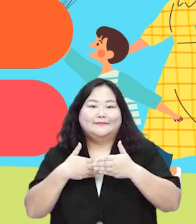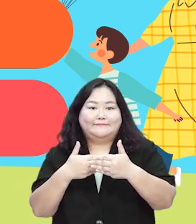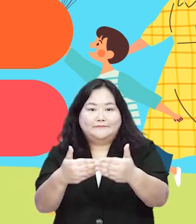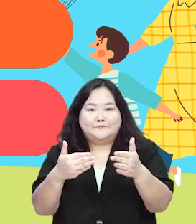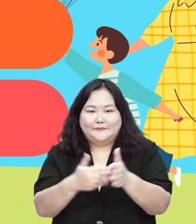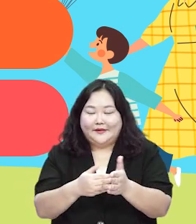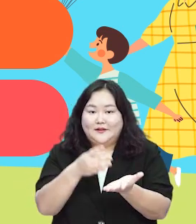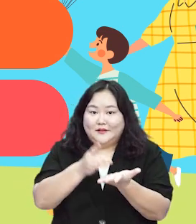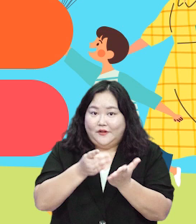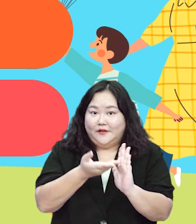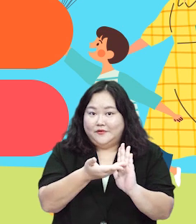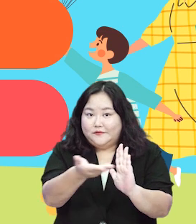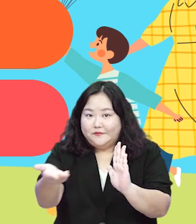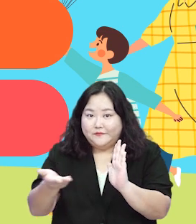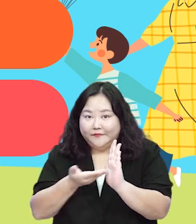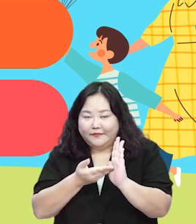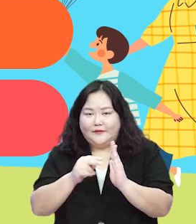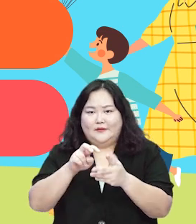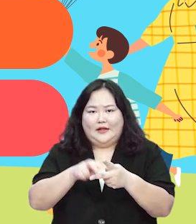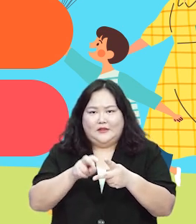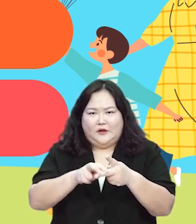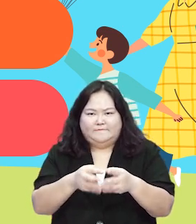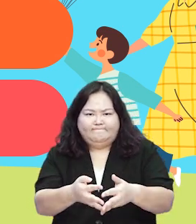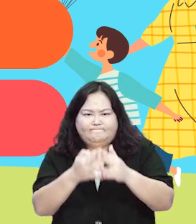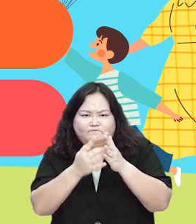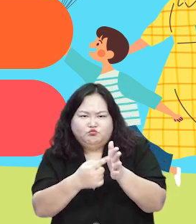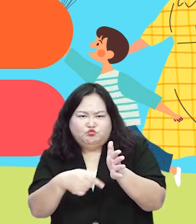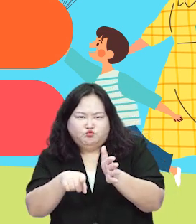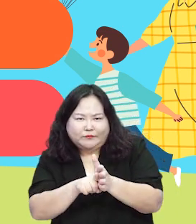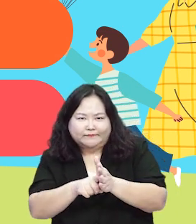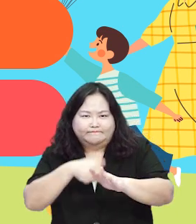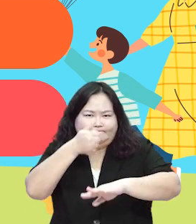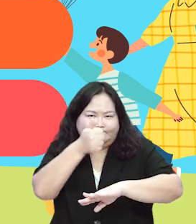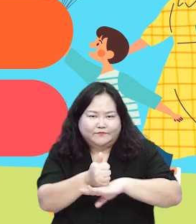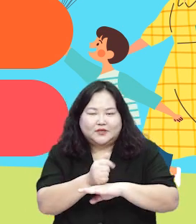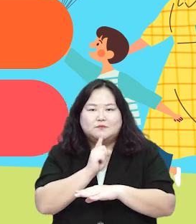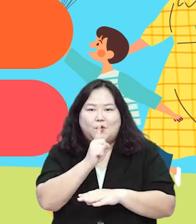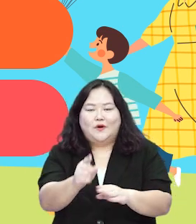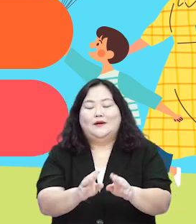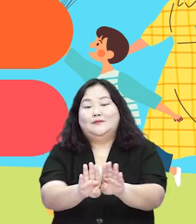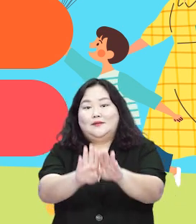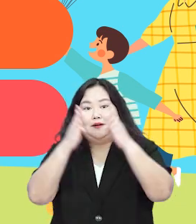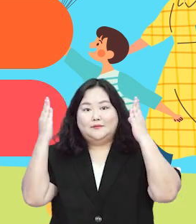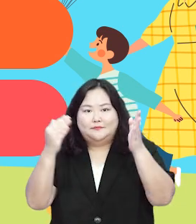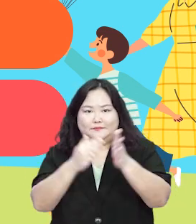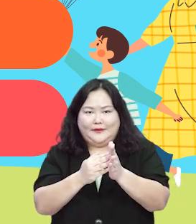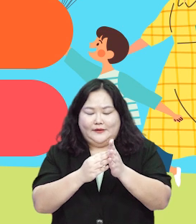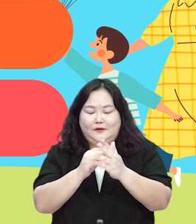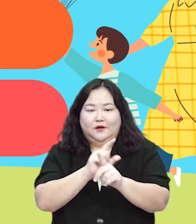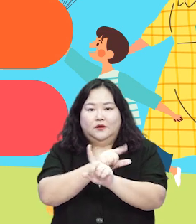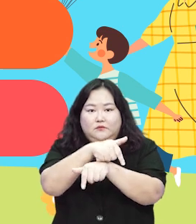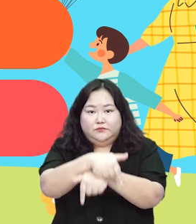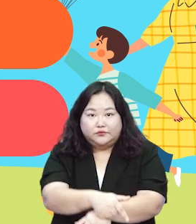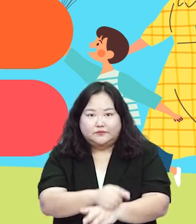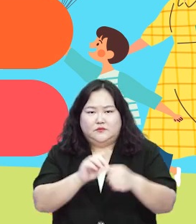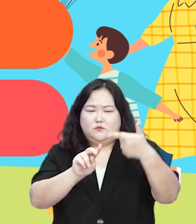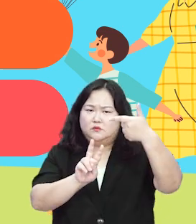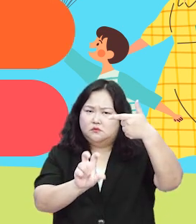키움 어울림에 날 행사를 진행했습니다 천안 성성 아트센터 건립을 위한 구상용역 최종보고회가